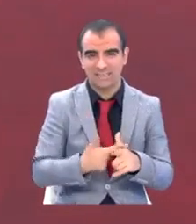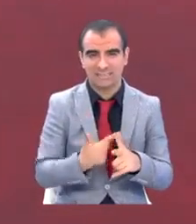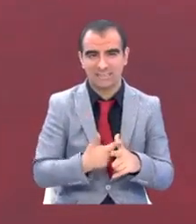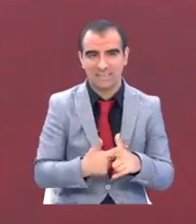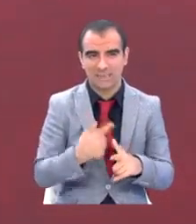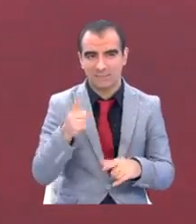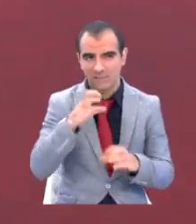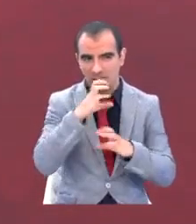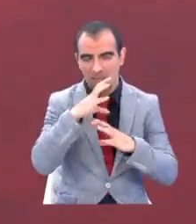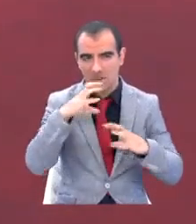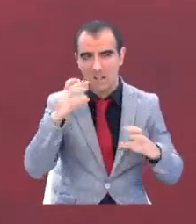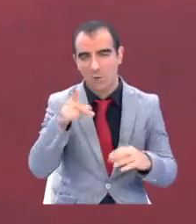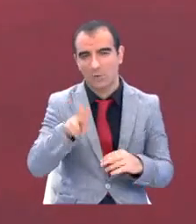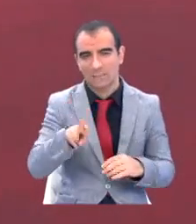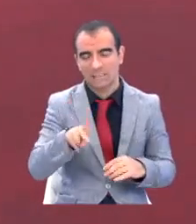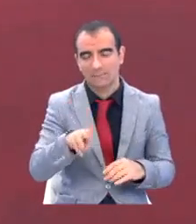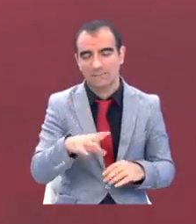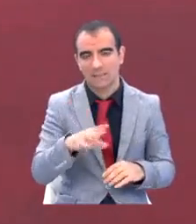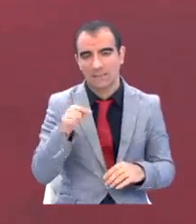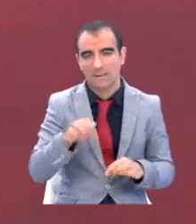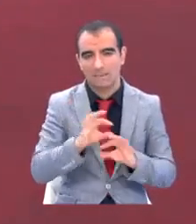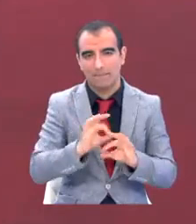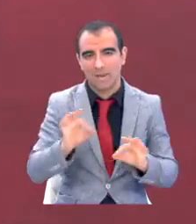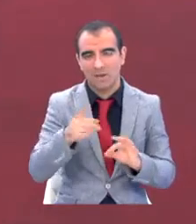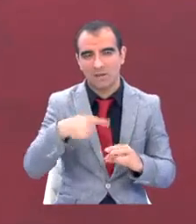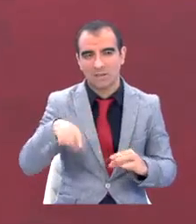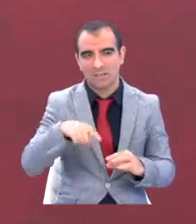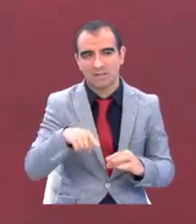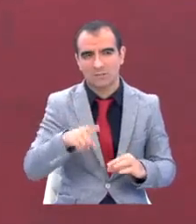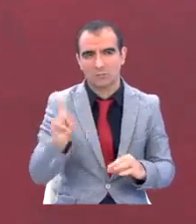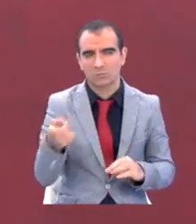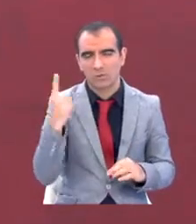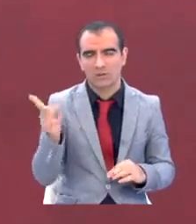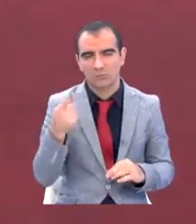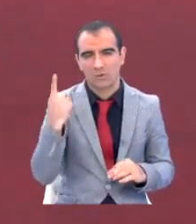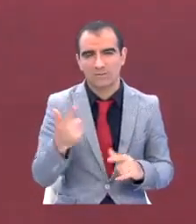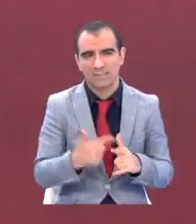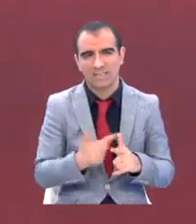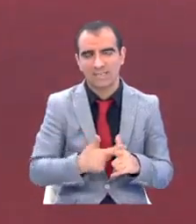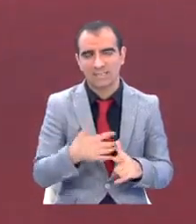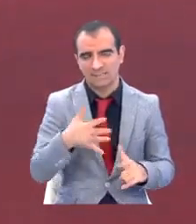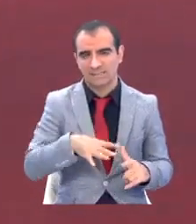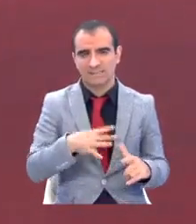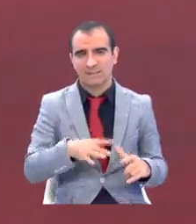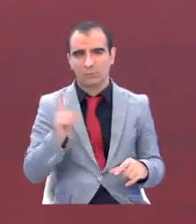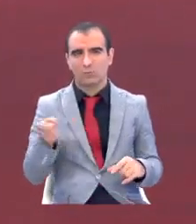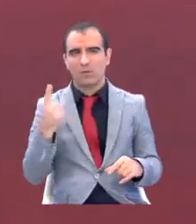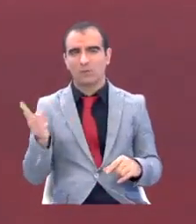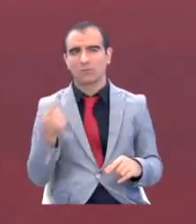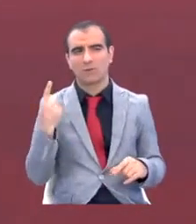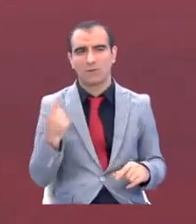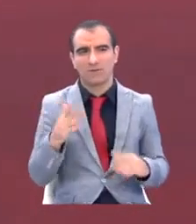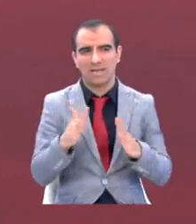bir balon gibi şişmeye başladı alakasız alakasız tuhaf tuhaf kiralar isteniyor tuhaf tuhaf